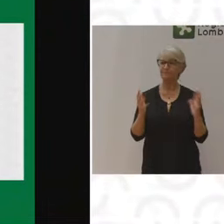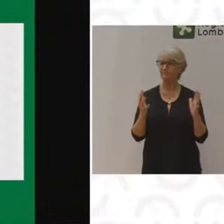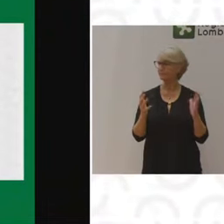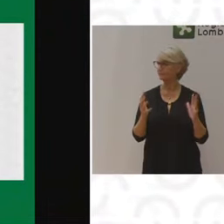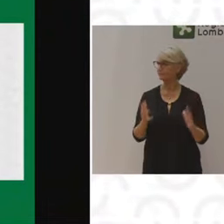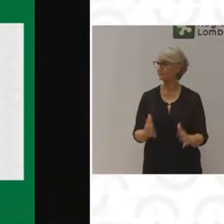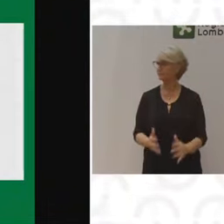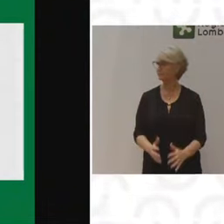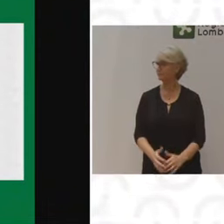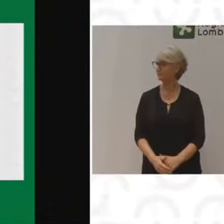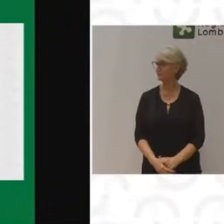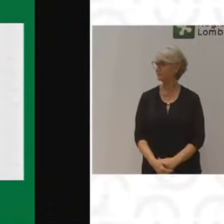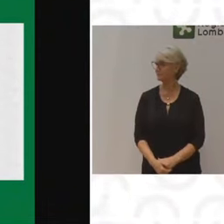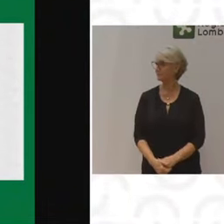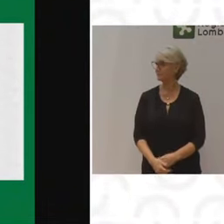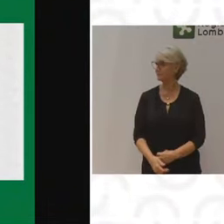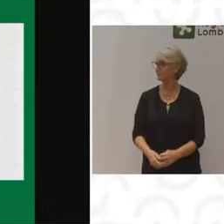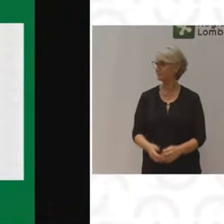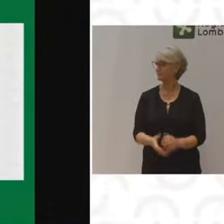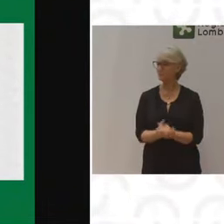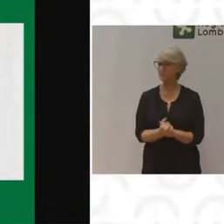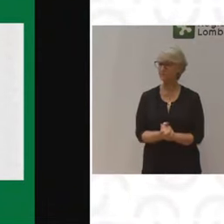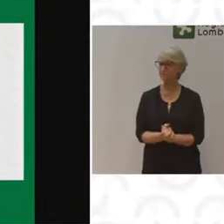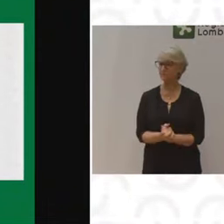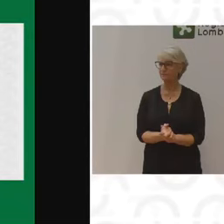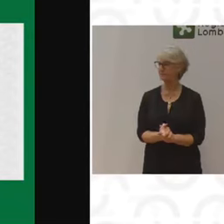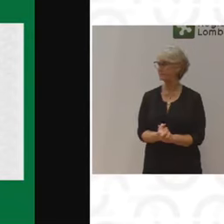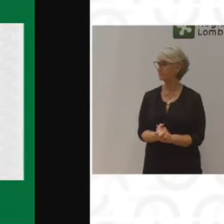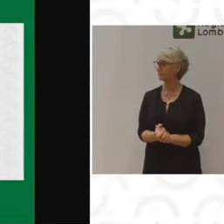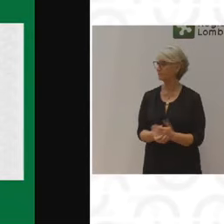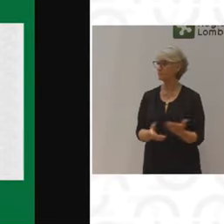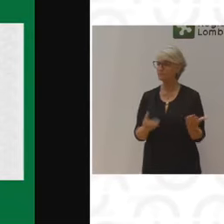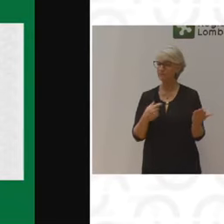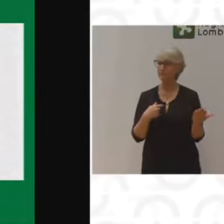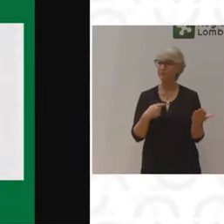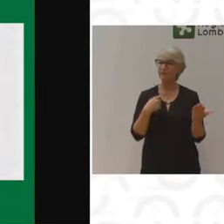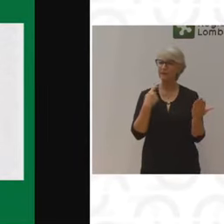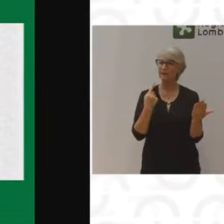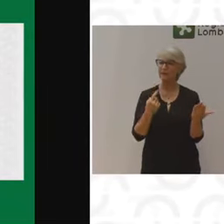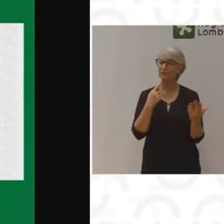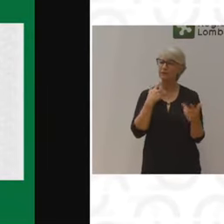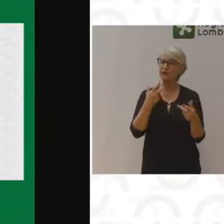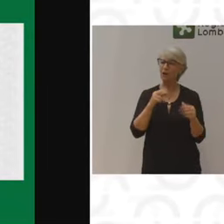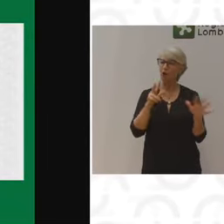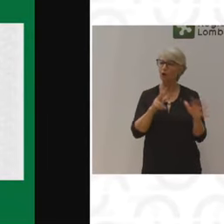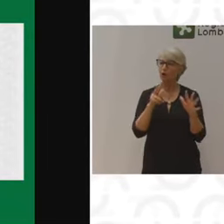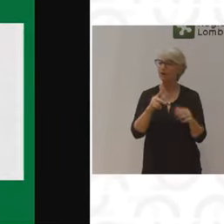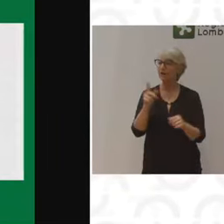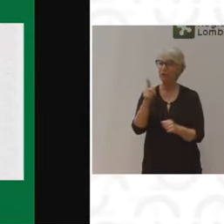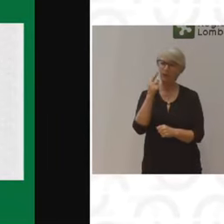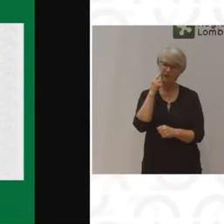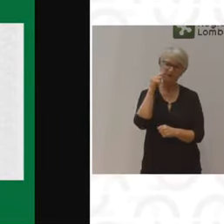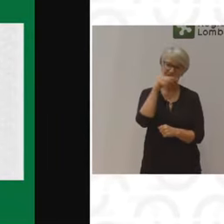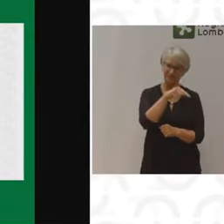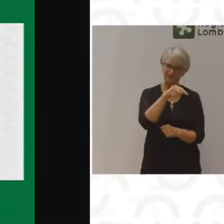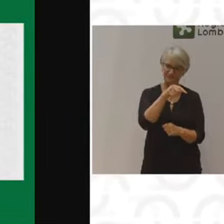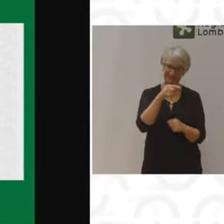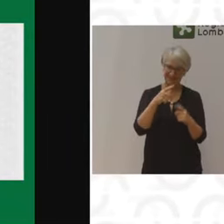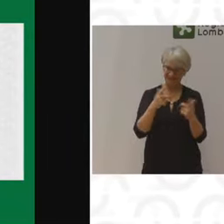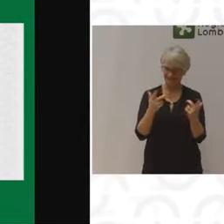Davvero, davvero solo una sintesi. Lo dico una volta, ma non, per non dirlo 8 volte, andate a vedervi quello intero perché